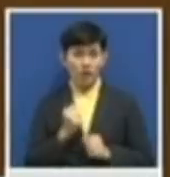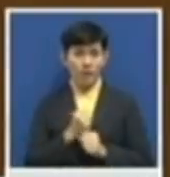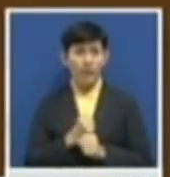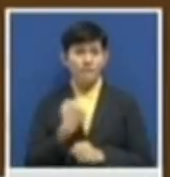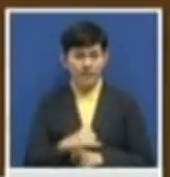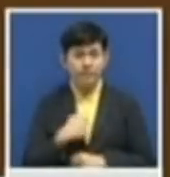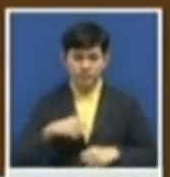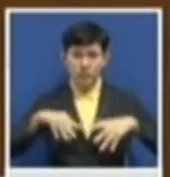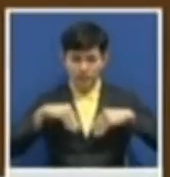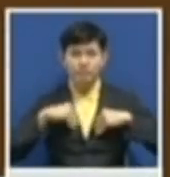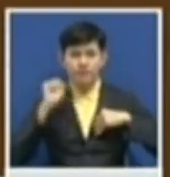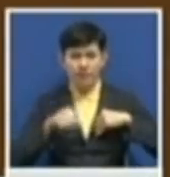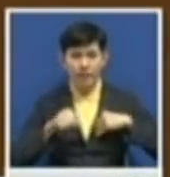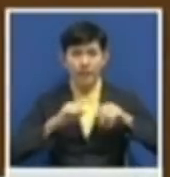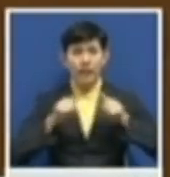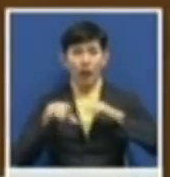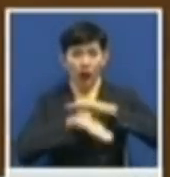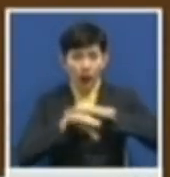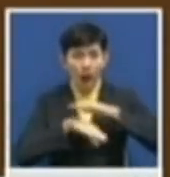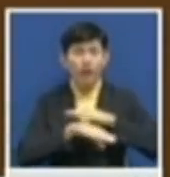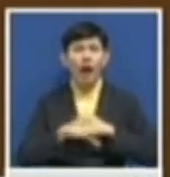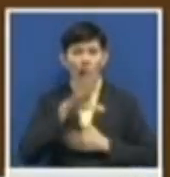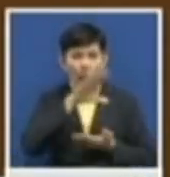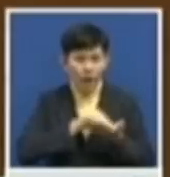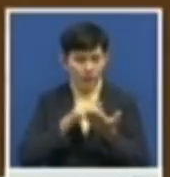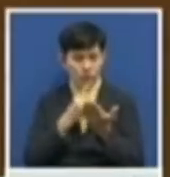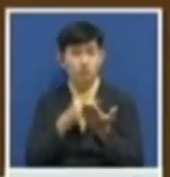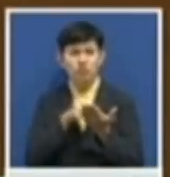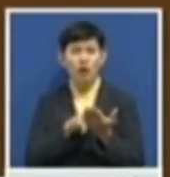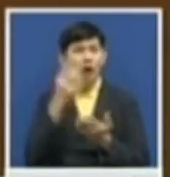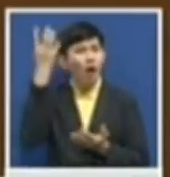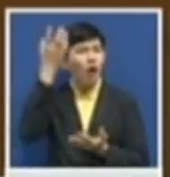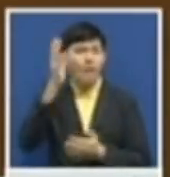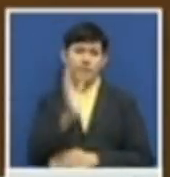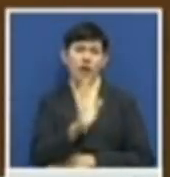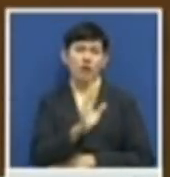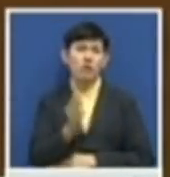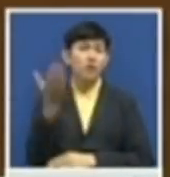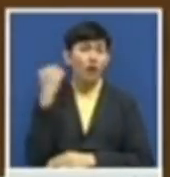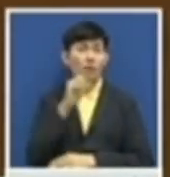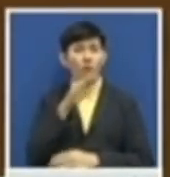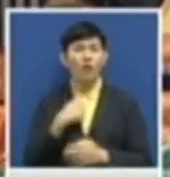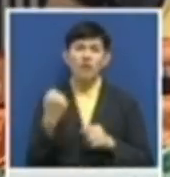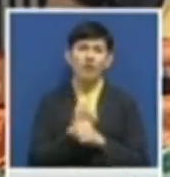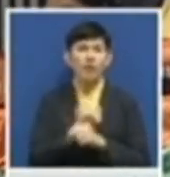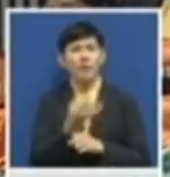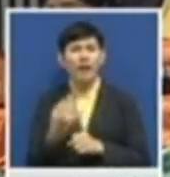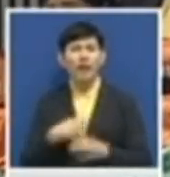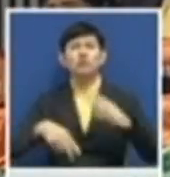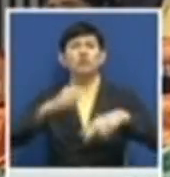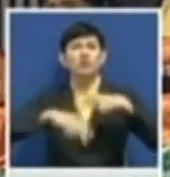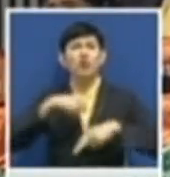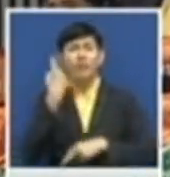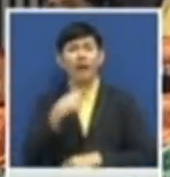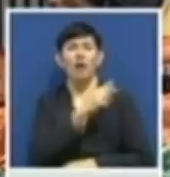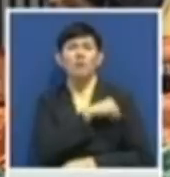มยอมรับไปหาหลักฐานมาอย่าพูดลอยๆวันก่อนก็บอกมีการซ้อมเทอมอะไรต่างมาเขาก็ตรวจสอบโดยหมอ